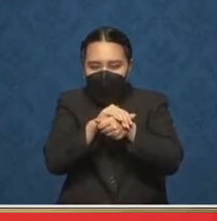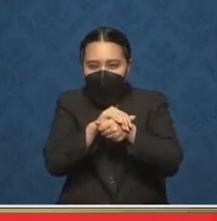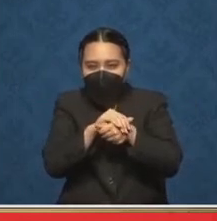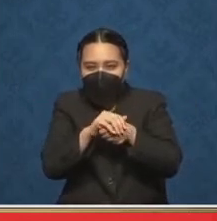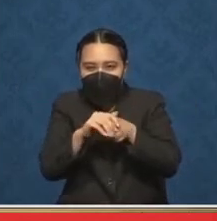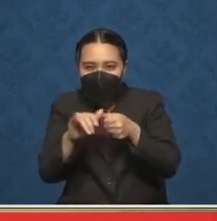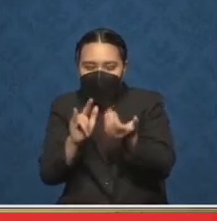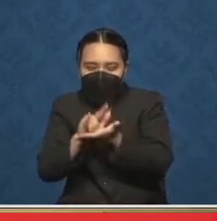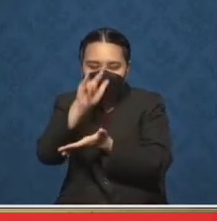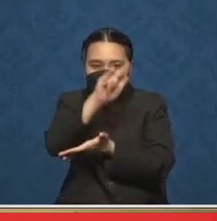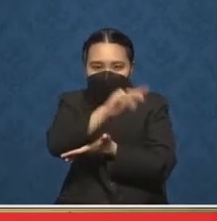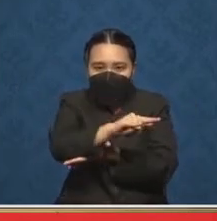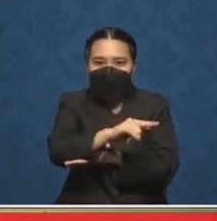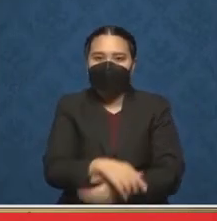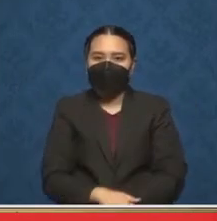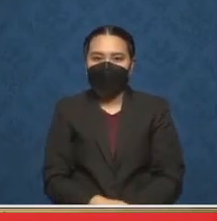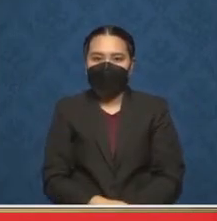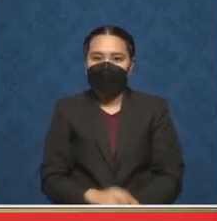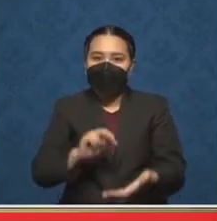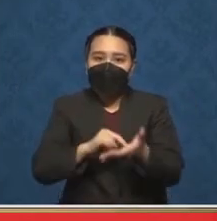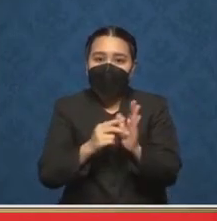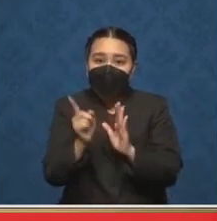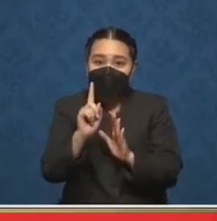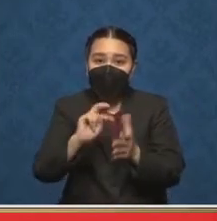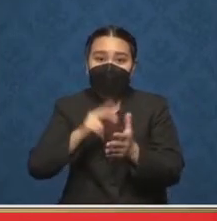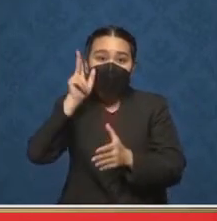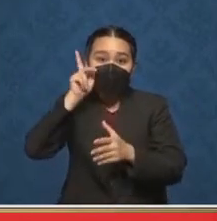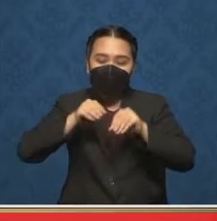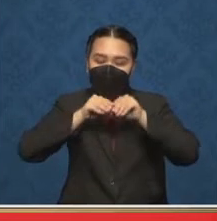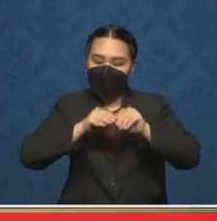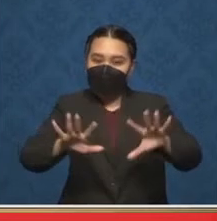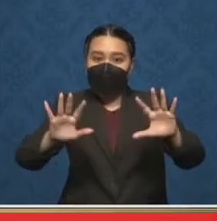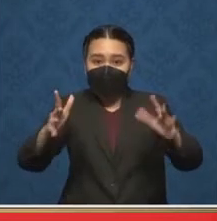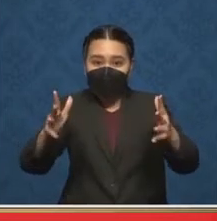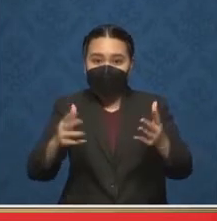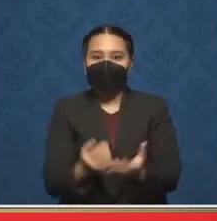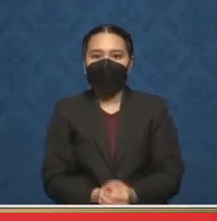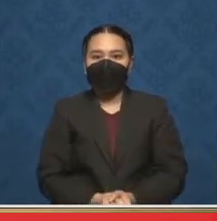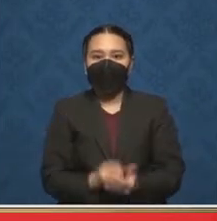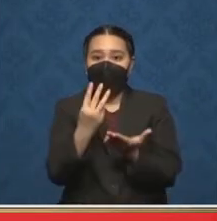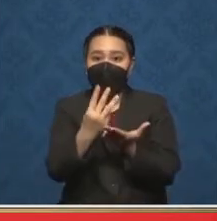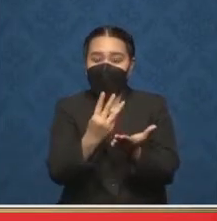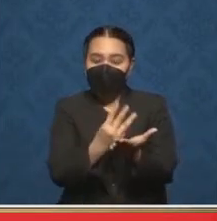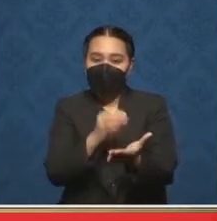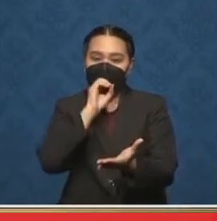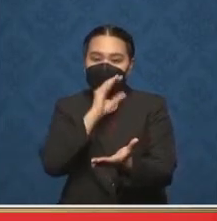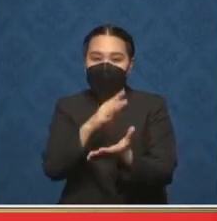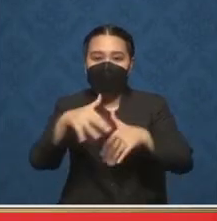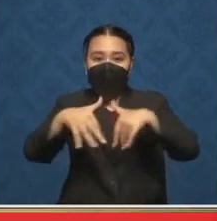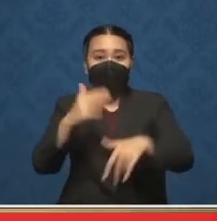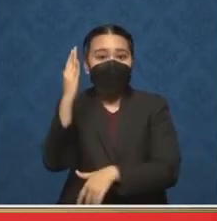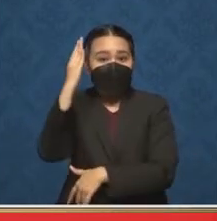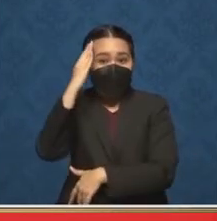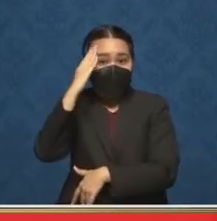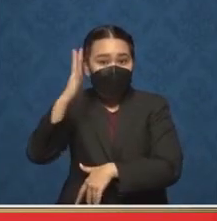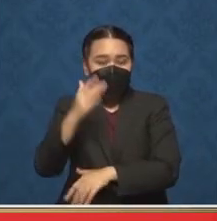ทำไมถบอกวารั ๆ ลรอก็ไปกไม่แลงเขาไม่ไดมวะละแ้งกับปัชโจนกัสัคมไยวจะ